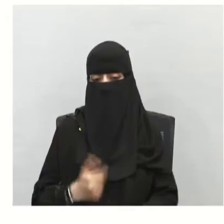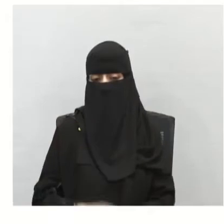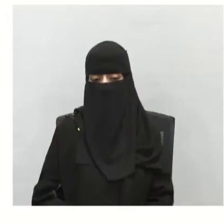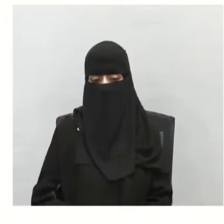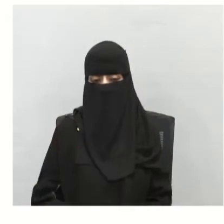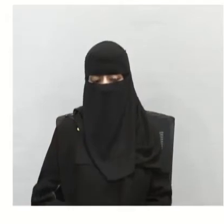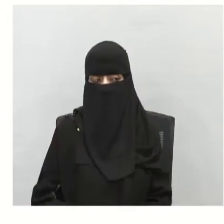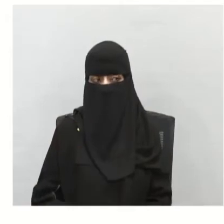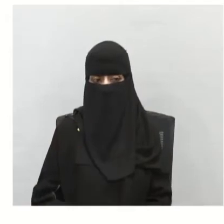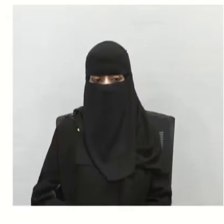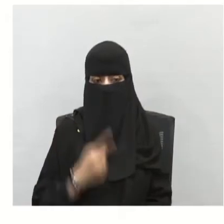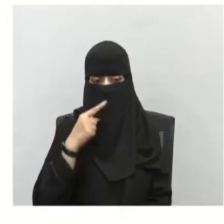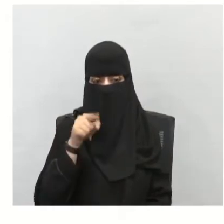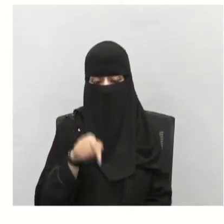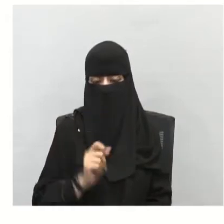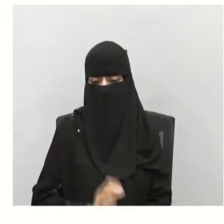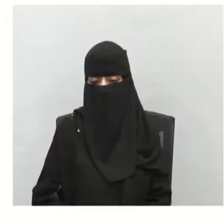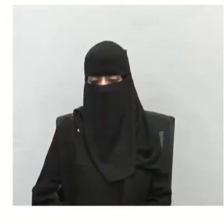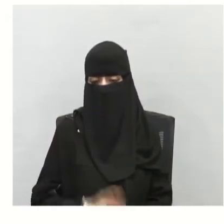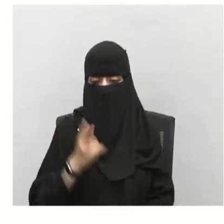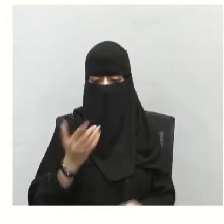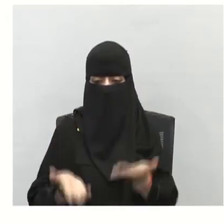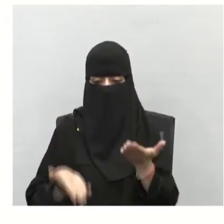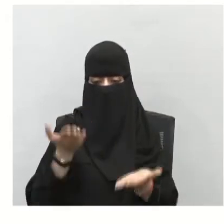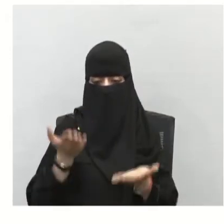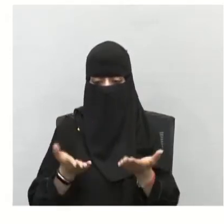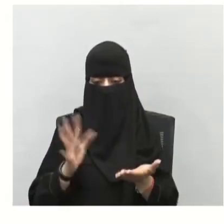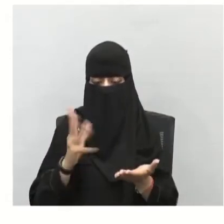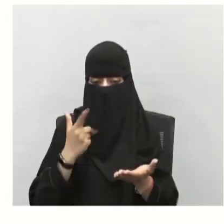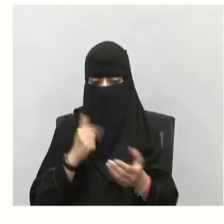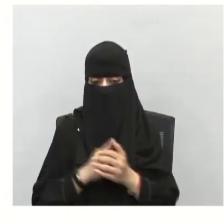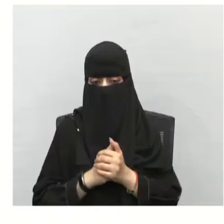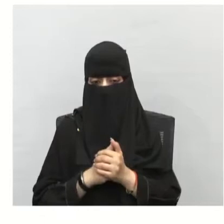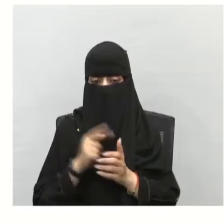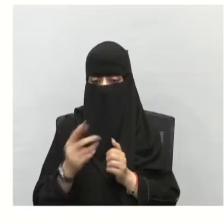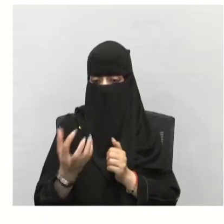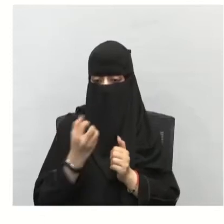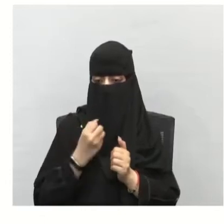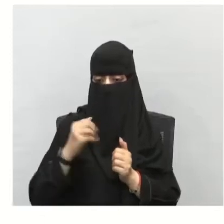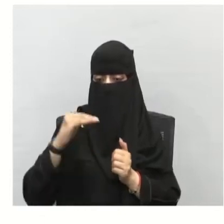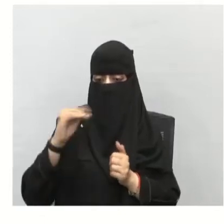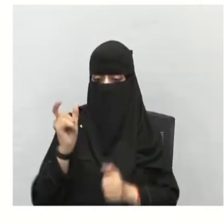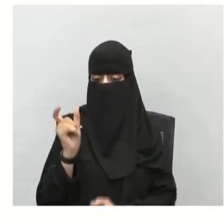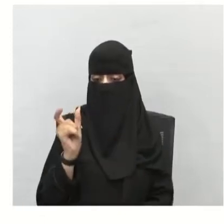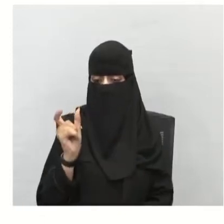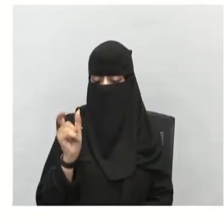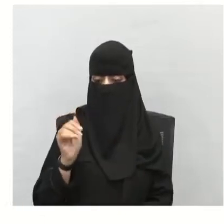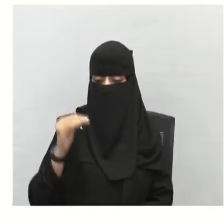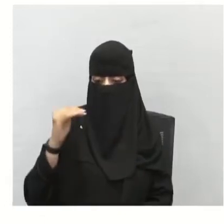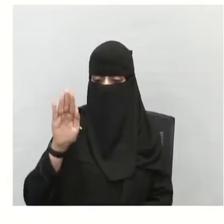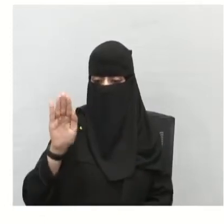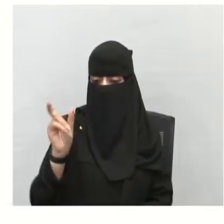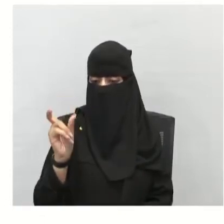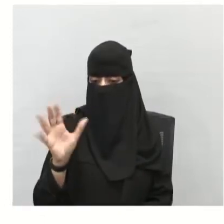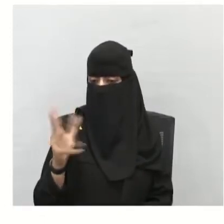خلاص أقارن بين عدد النقود التي مع حسن. كم يمتلك حسن هنا؟ لاحظوا معي جيدا في الرسم البياني، كم